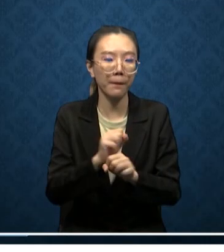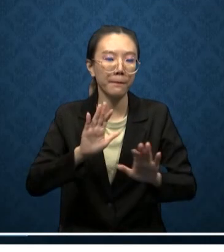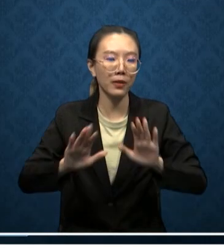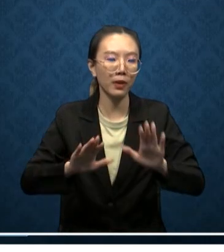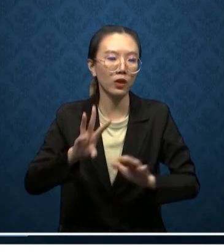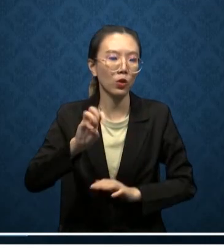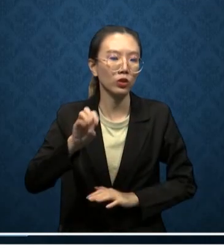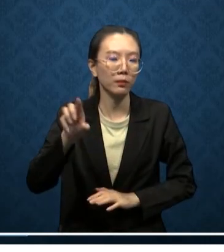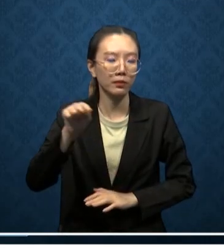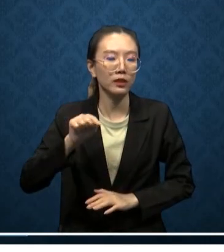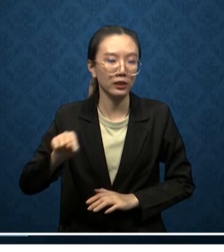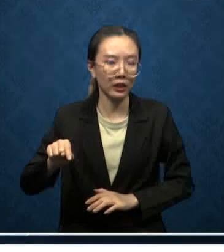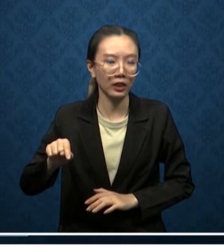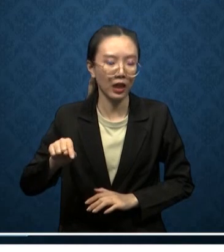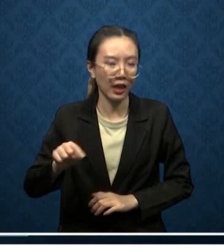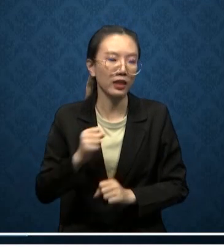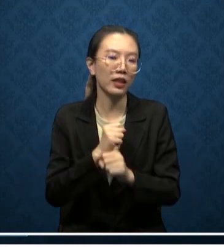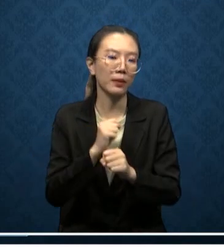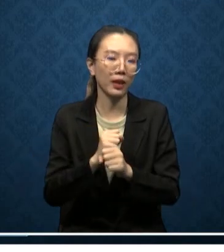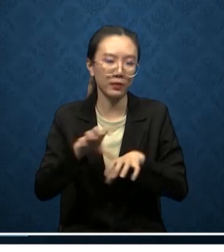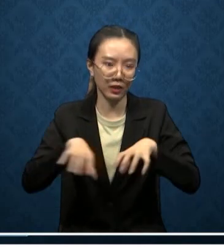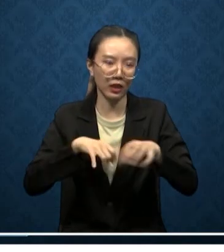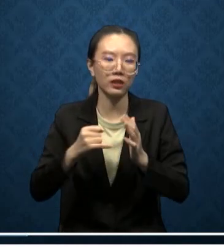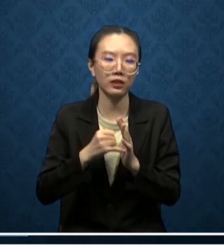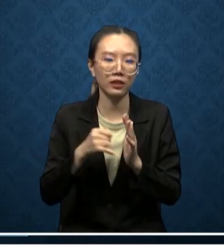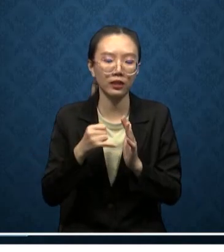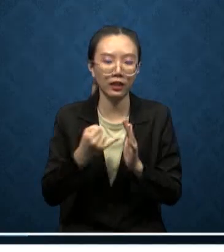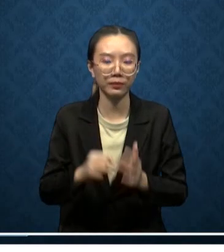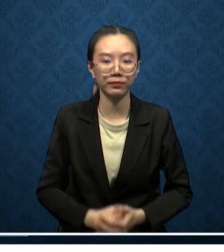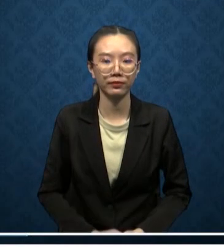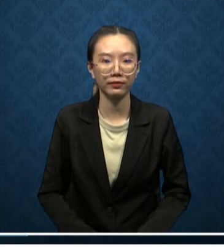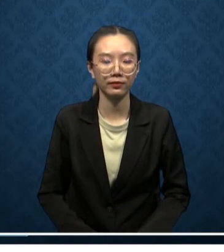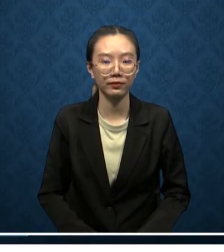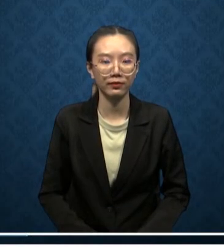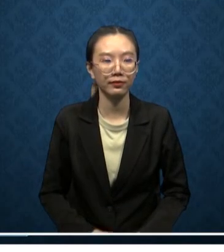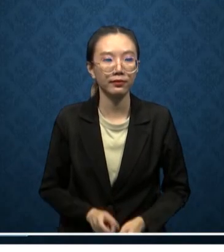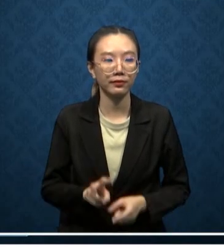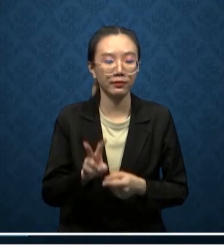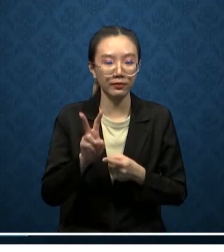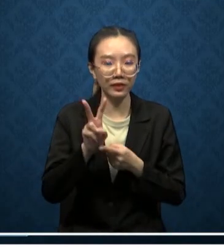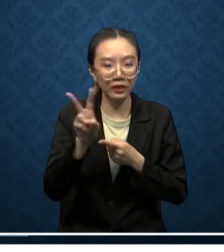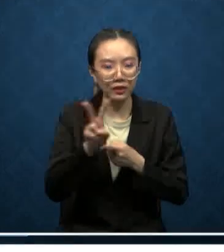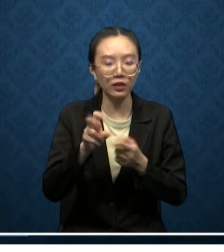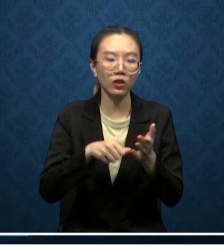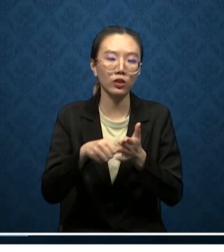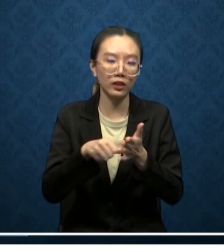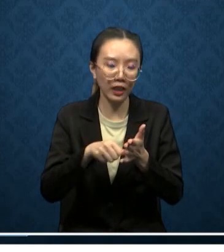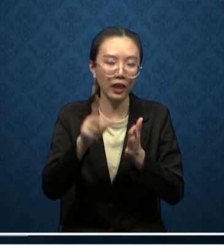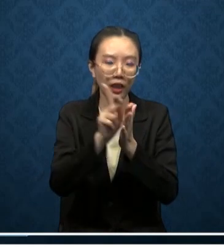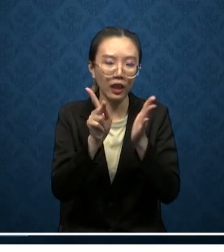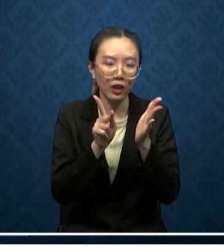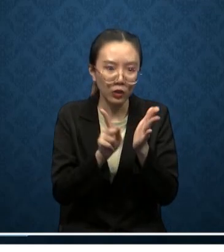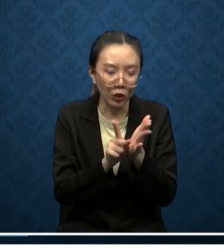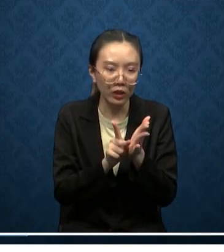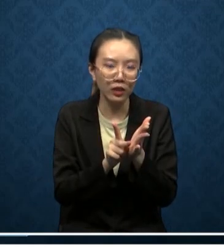ละ 60อันนี้ทำให้ง่ายขึ้นนะครับง่ายขึ้น 2ก็คือปรับปรุงแก้ไขกฎระเบียบให้เอื้อ